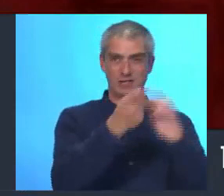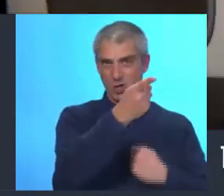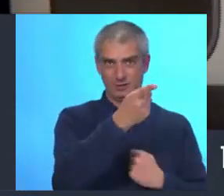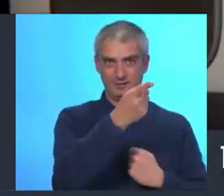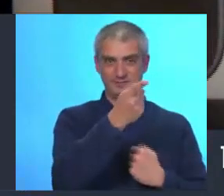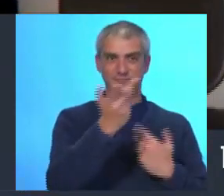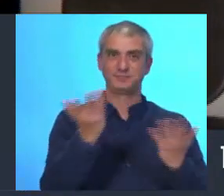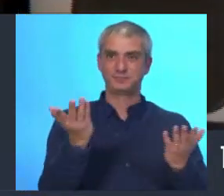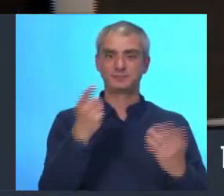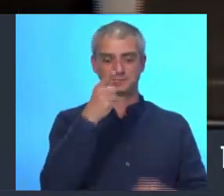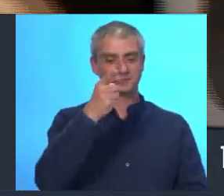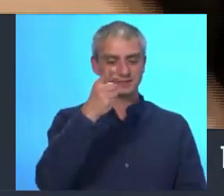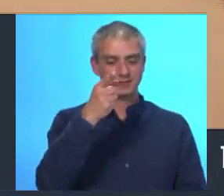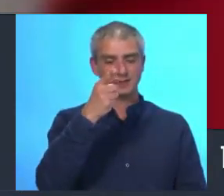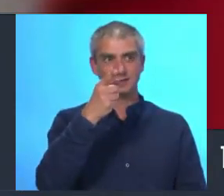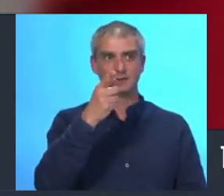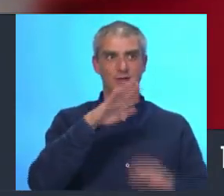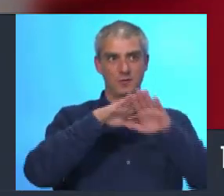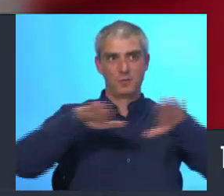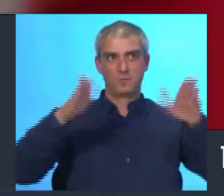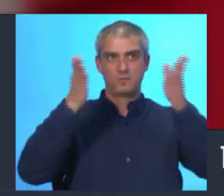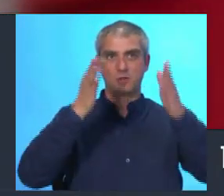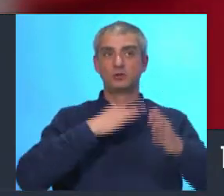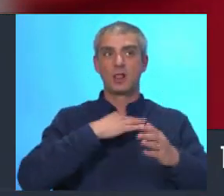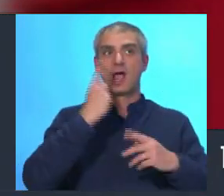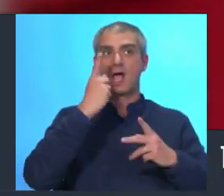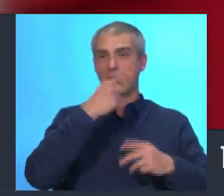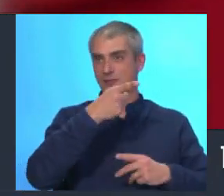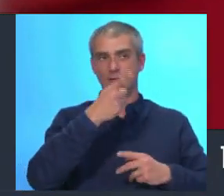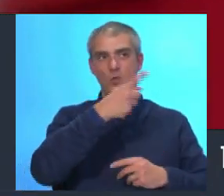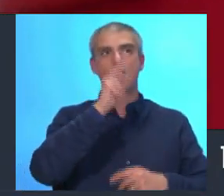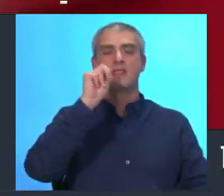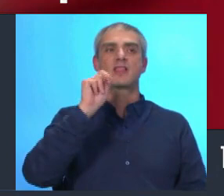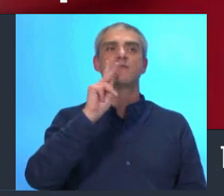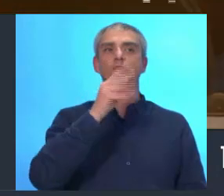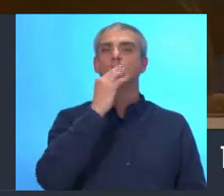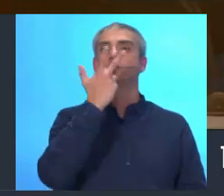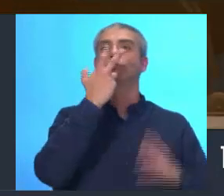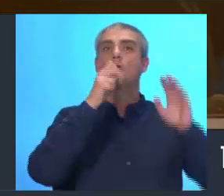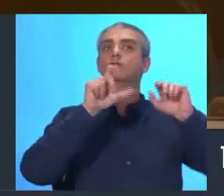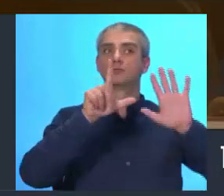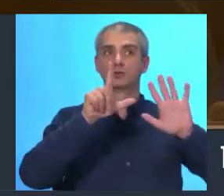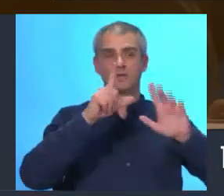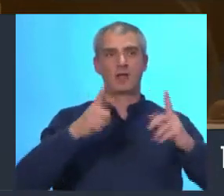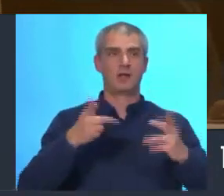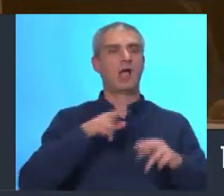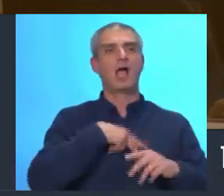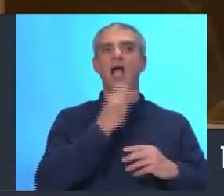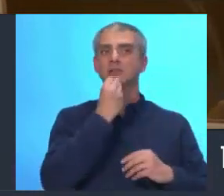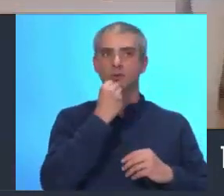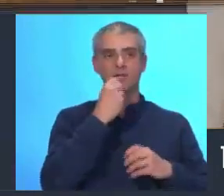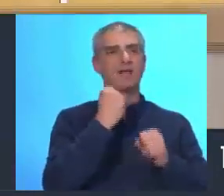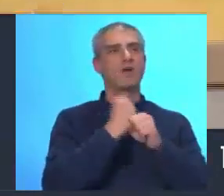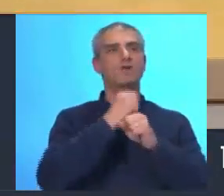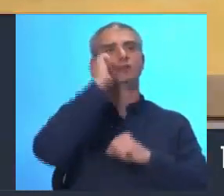המיטות שלנו, זה הפוד שלי. אחד מאותם אסטרונאוטים הוא נדב קושניר, בן 37, אחראי התזונה וגם העובד